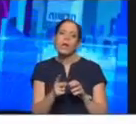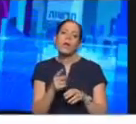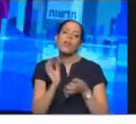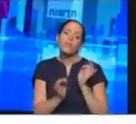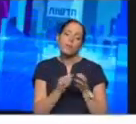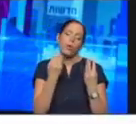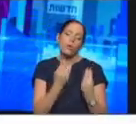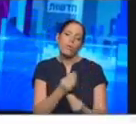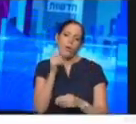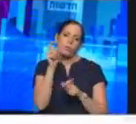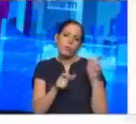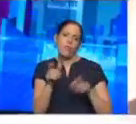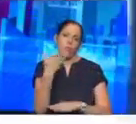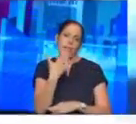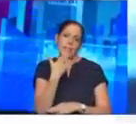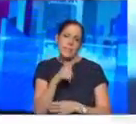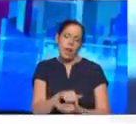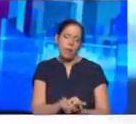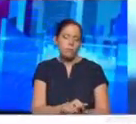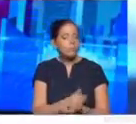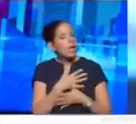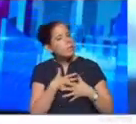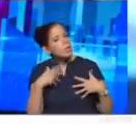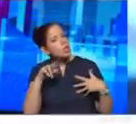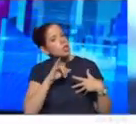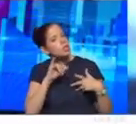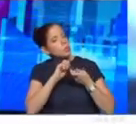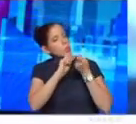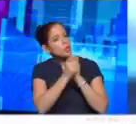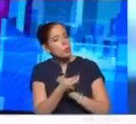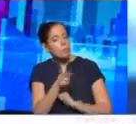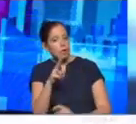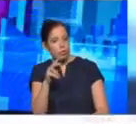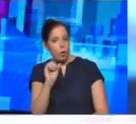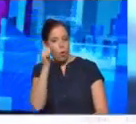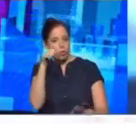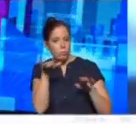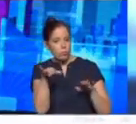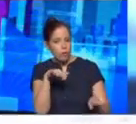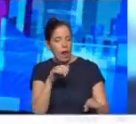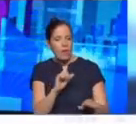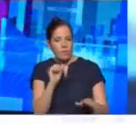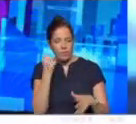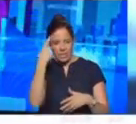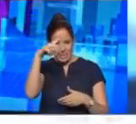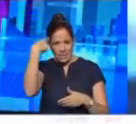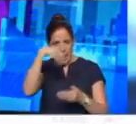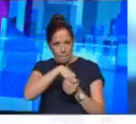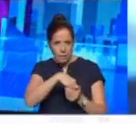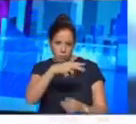ישראל. כן, את מרגישה שיש איזשהו שינוי מאז הסיור של ראש הממשלה ושר הפנים דרי בדרום תל